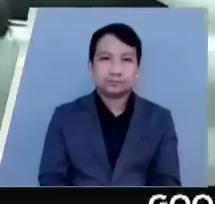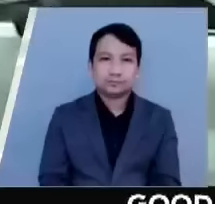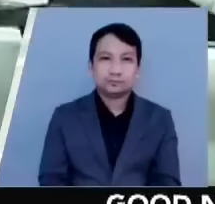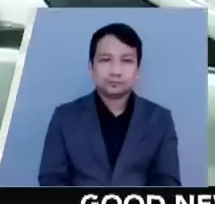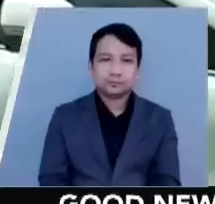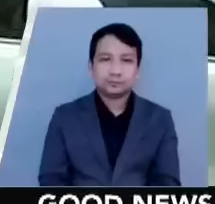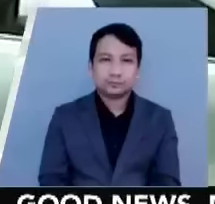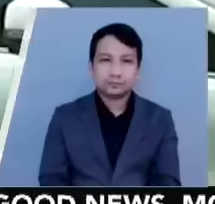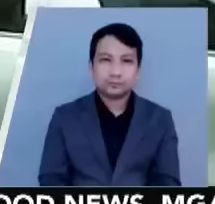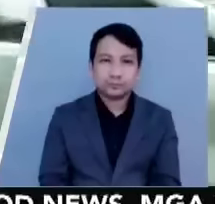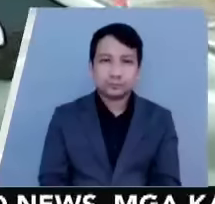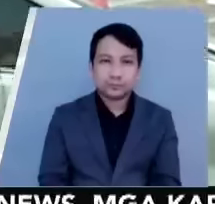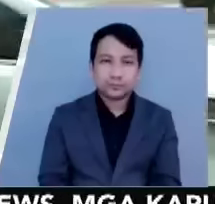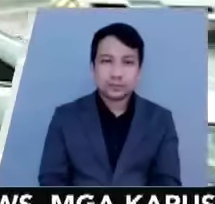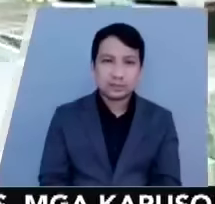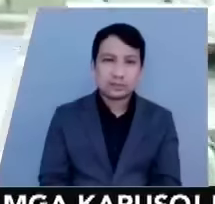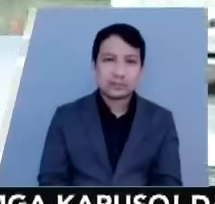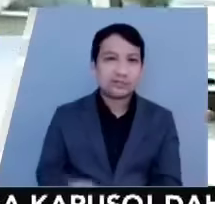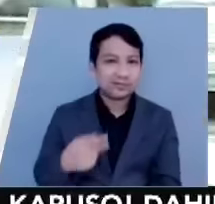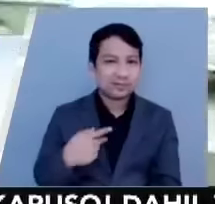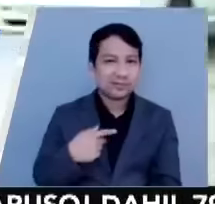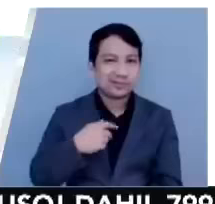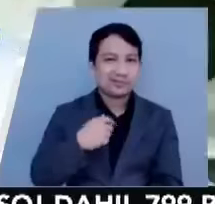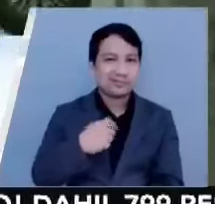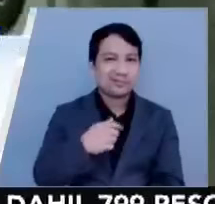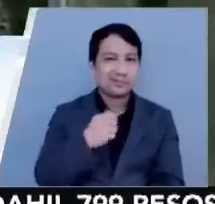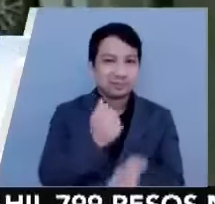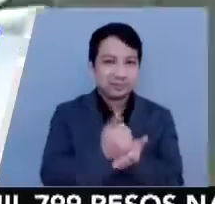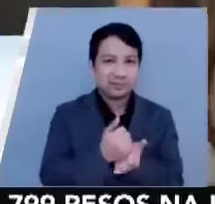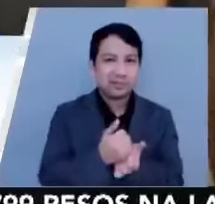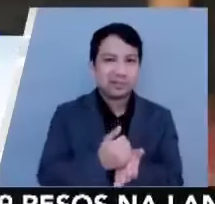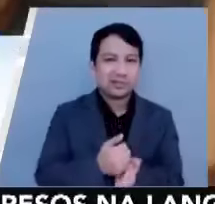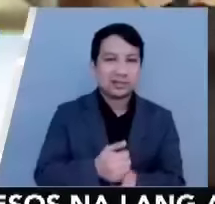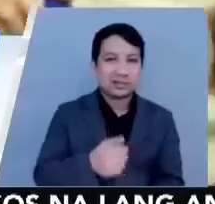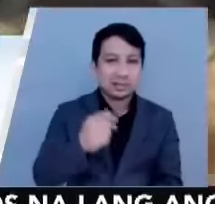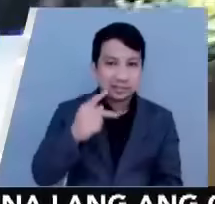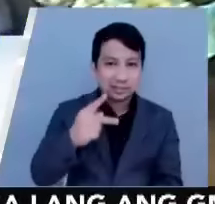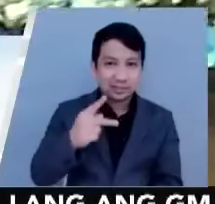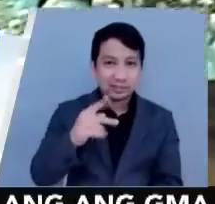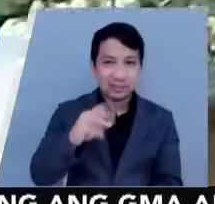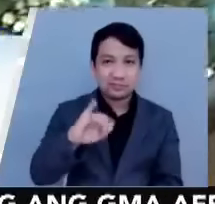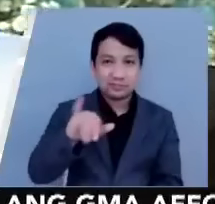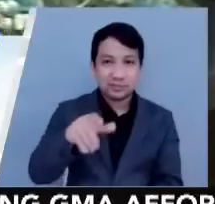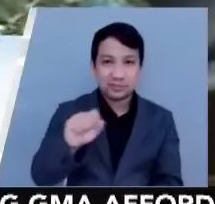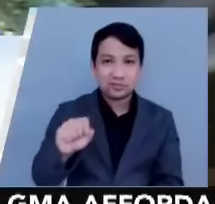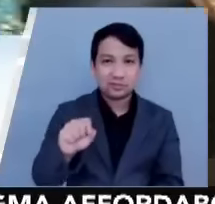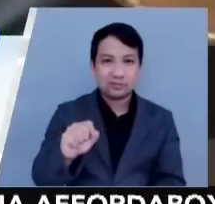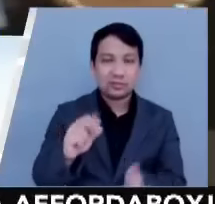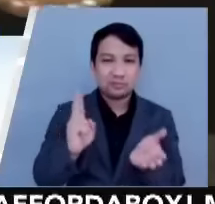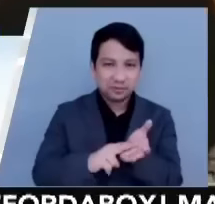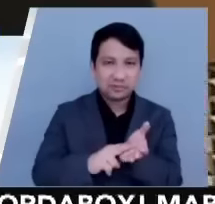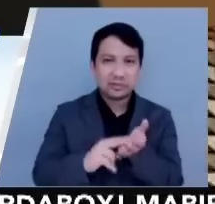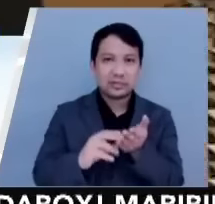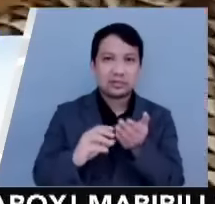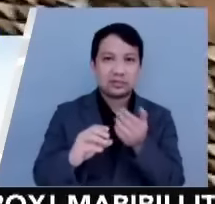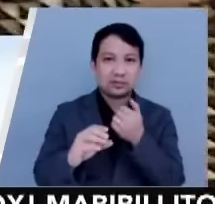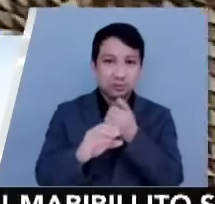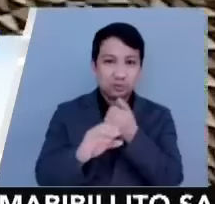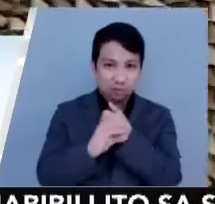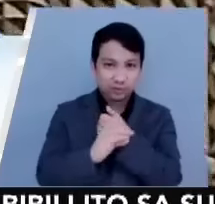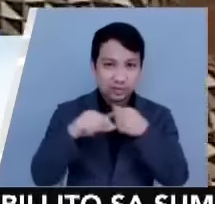Certified K-puso na ang South Korean actor na si Kim Ji-soo. Pumirma na ng kontrata ang K-drama Oppa bilang